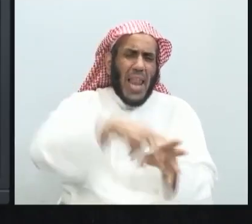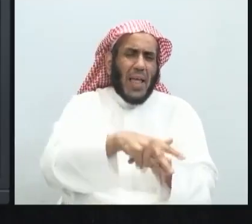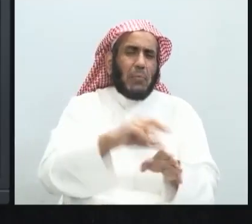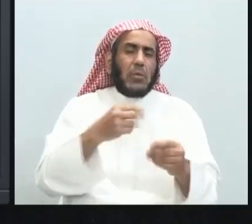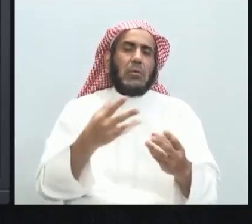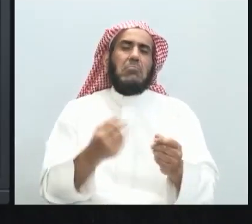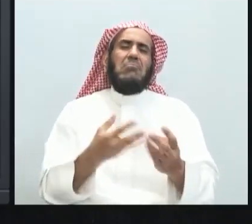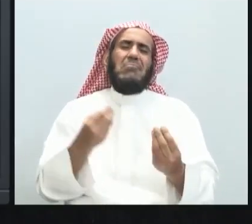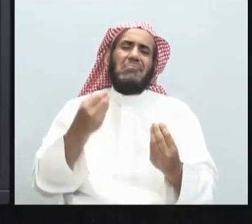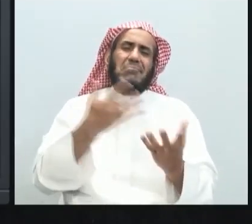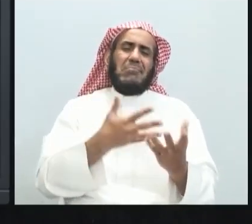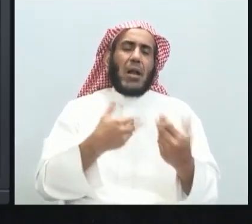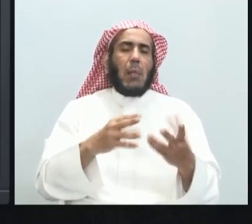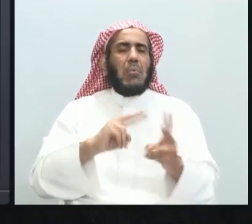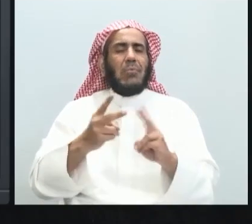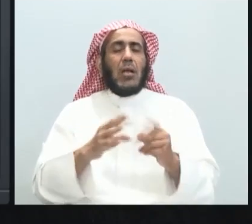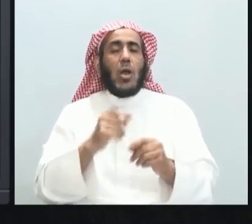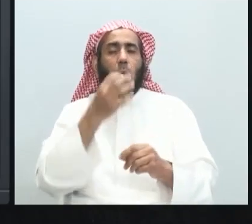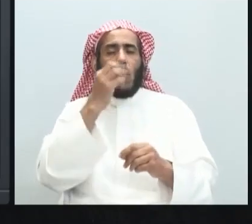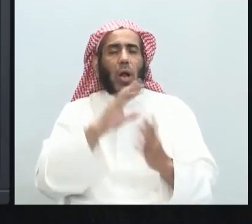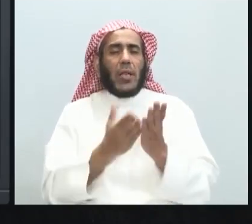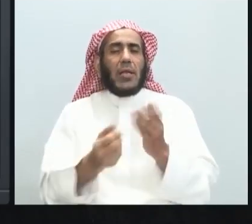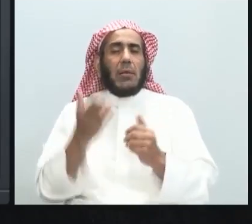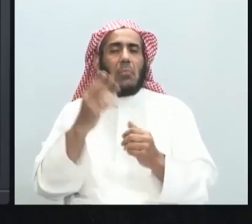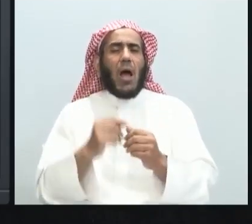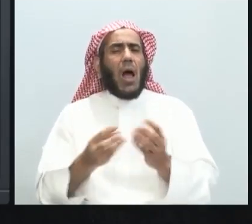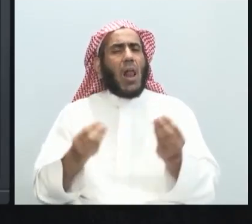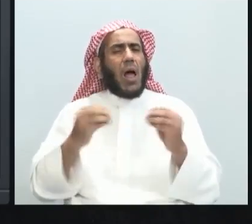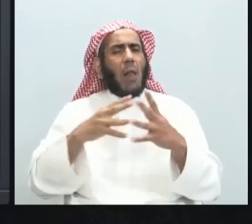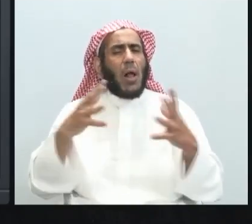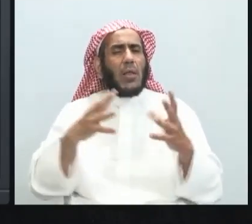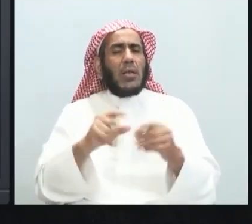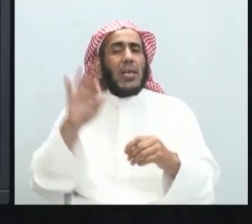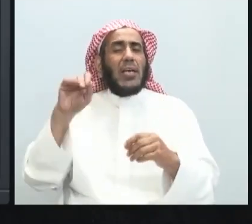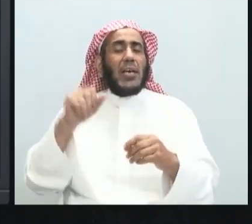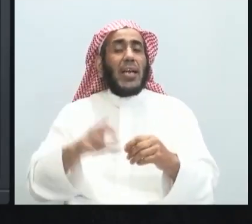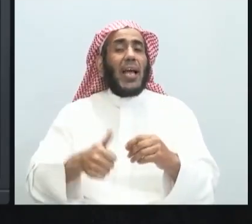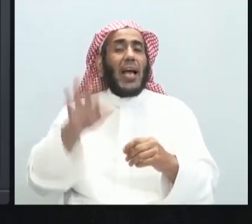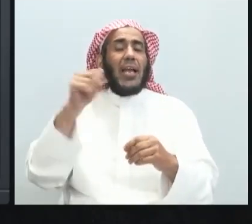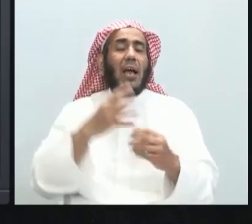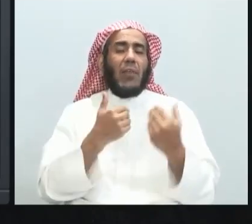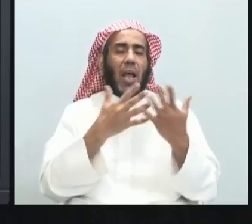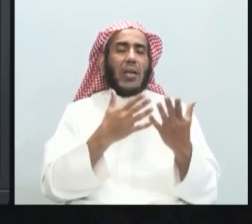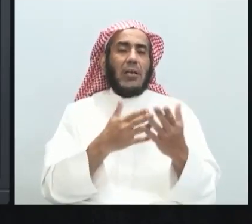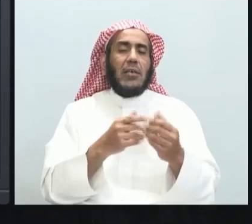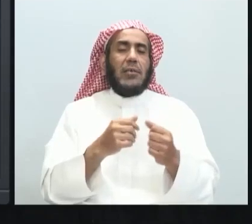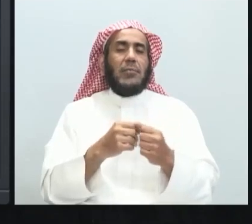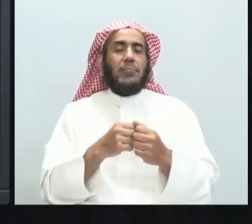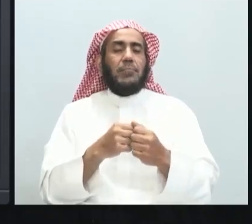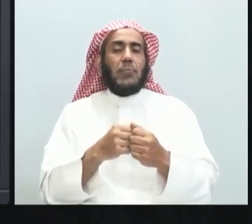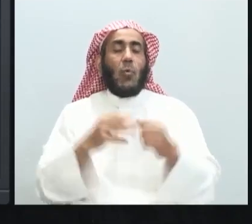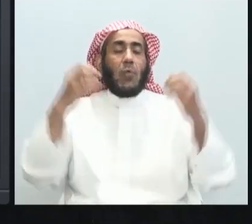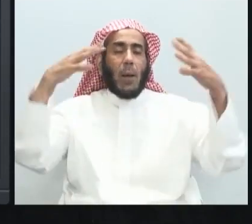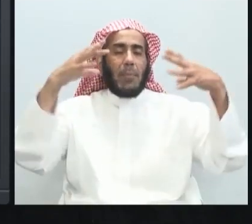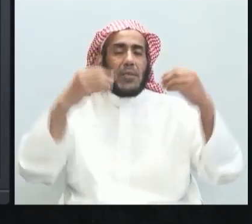بالرحمه لكن القران الكريم الغ على اطلاق الرياح انها في الخير وفي